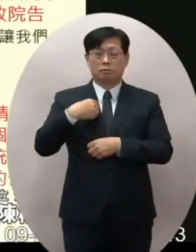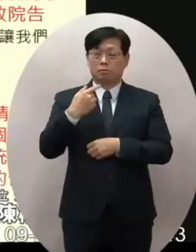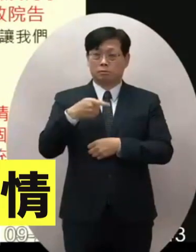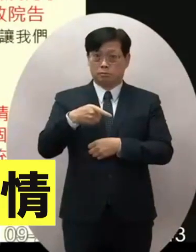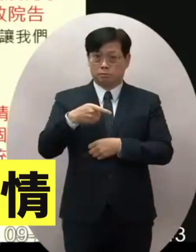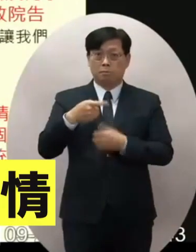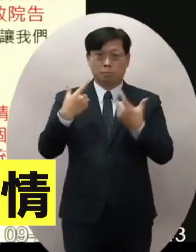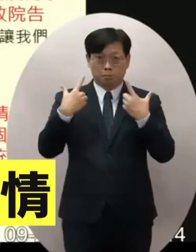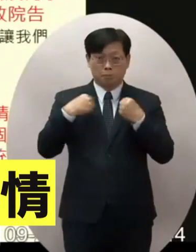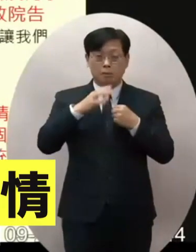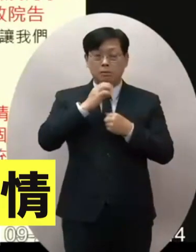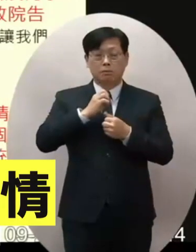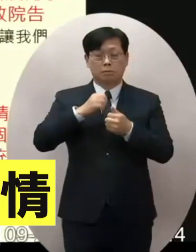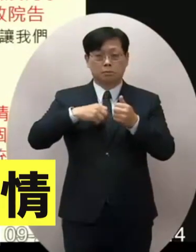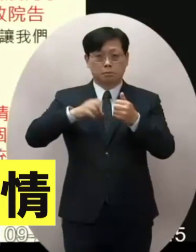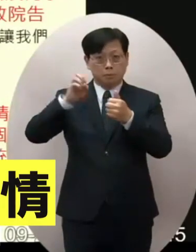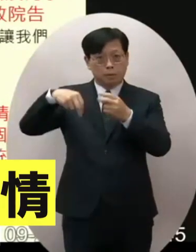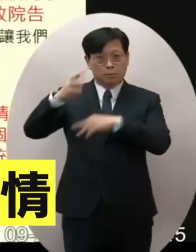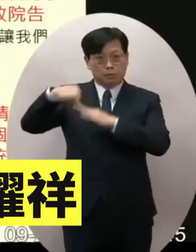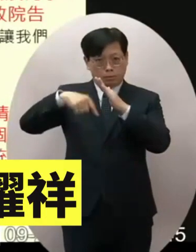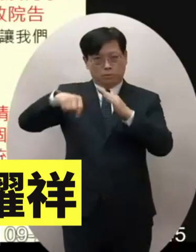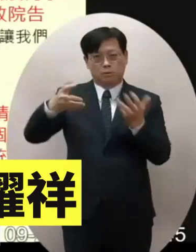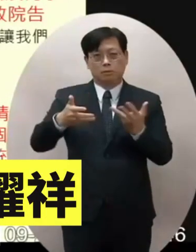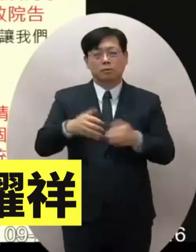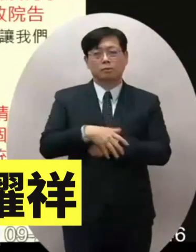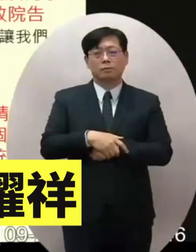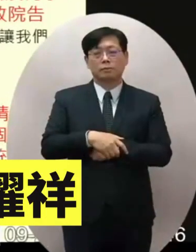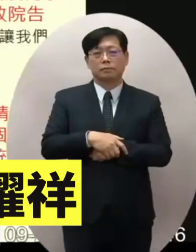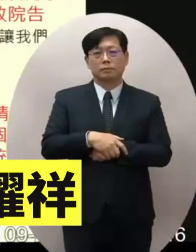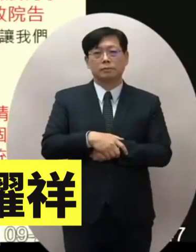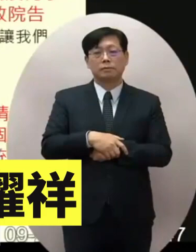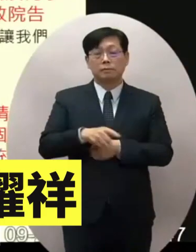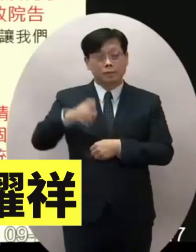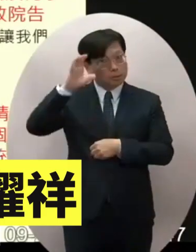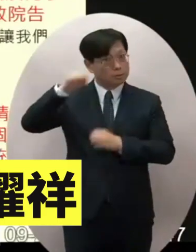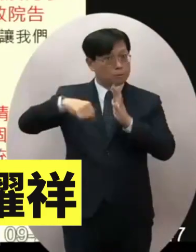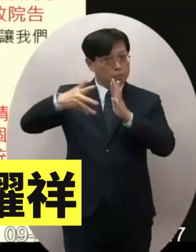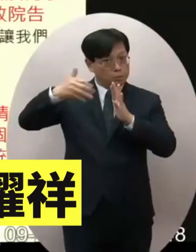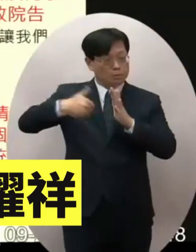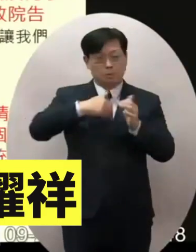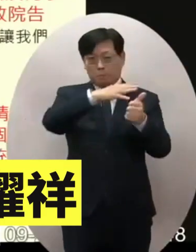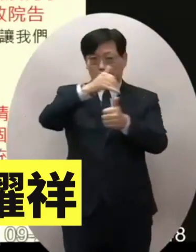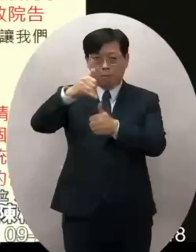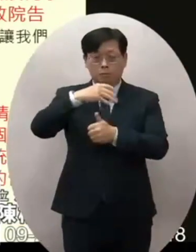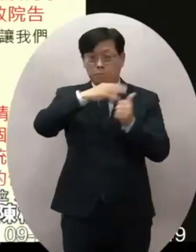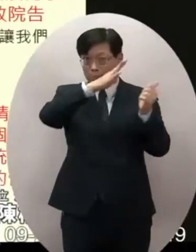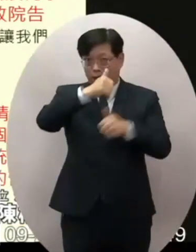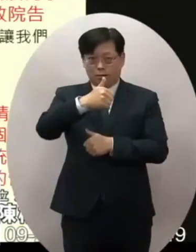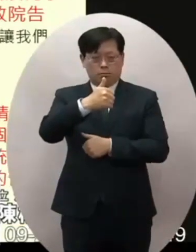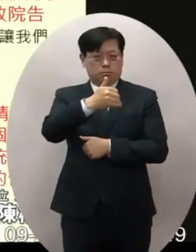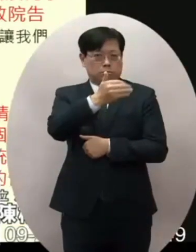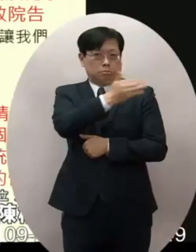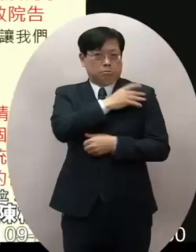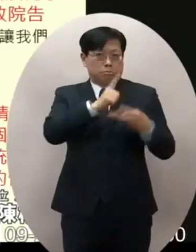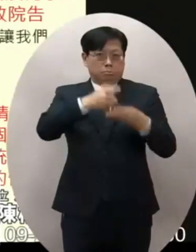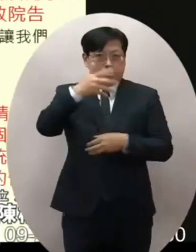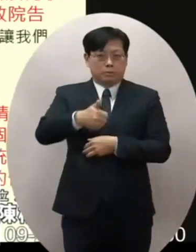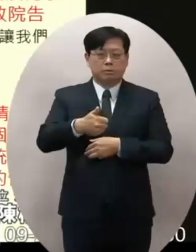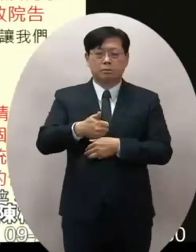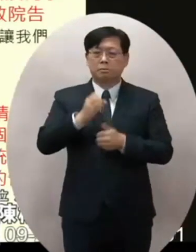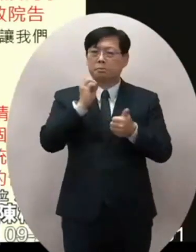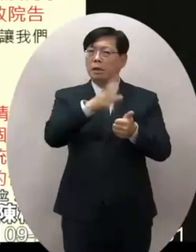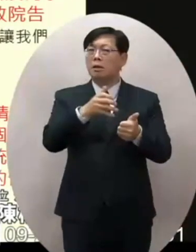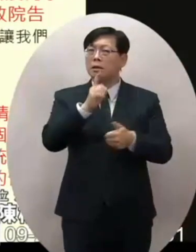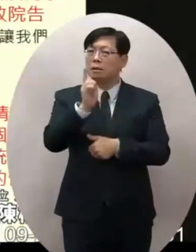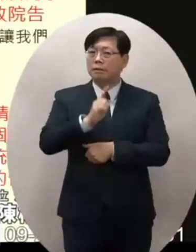候我们就通知行政院有这件事情。那一天苏贞昌就立刻找了陈耀祥，然后他讲完以后